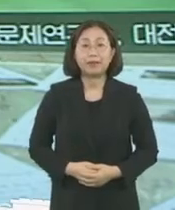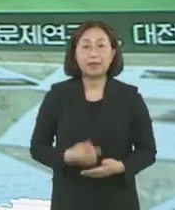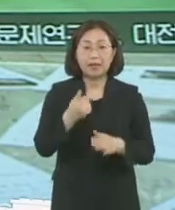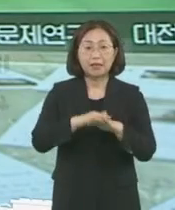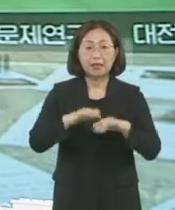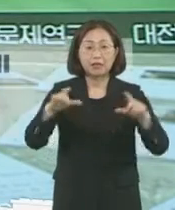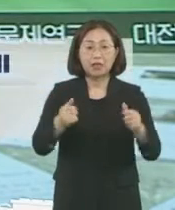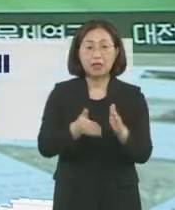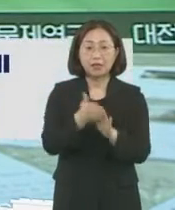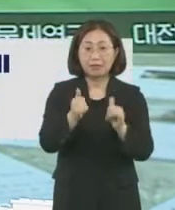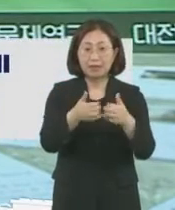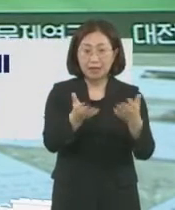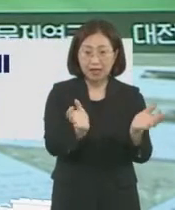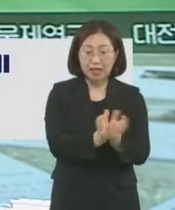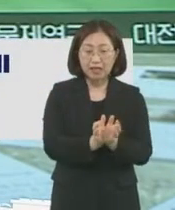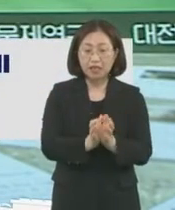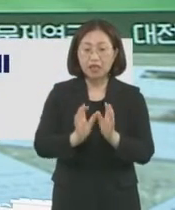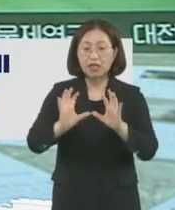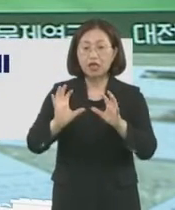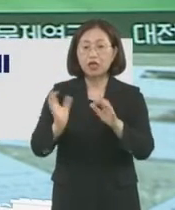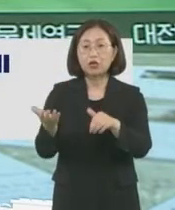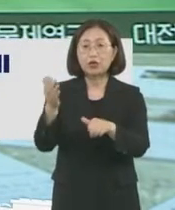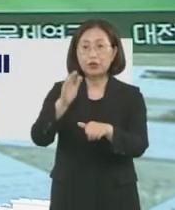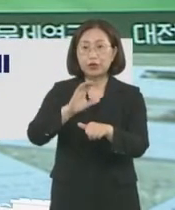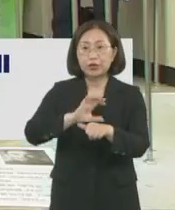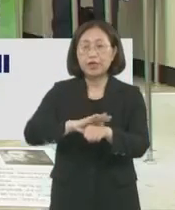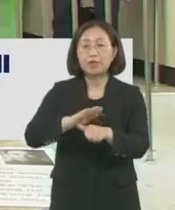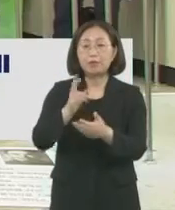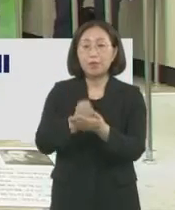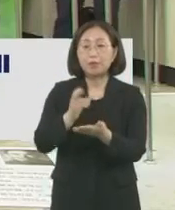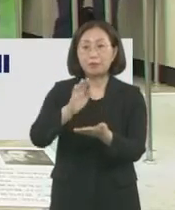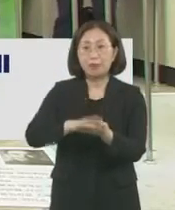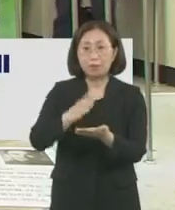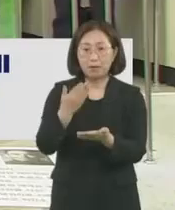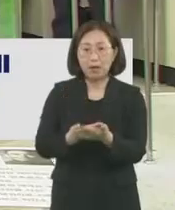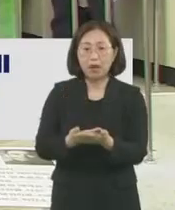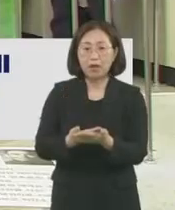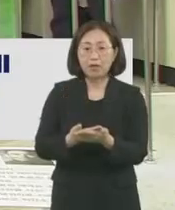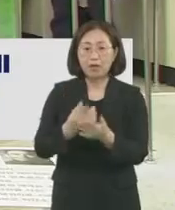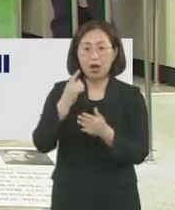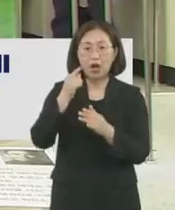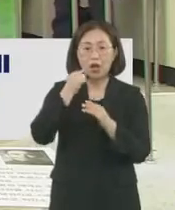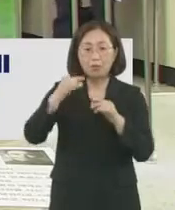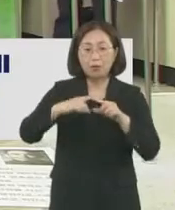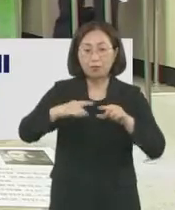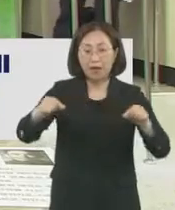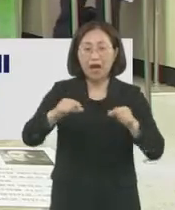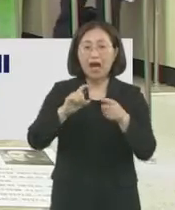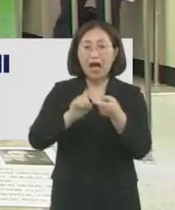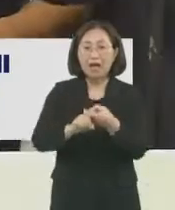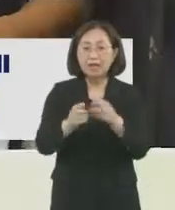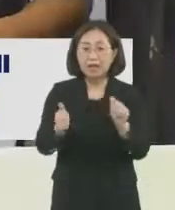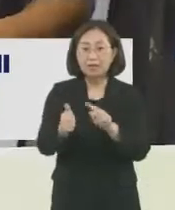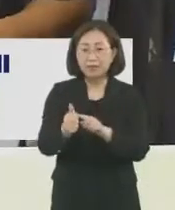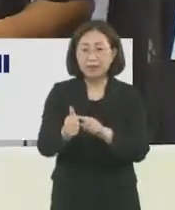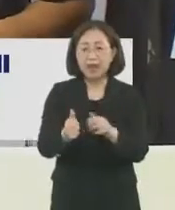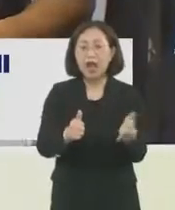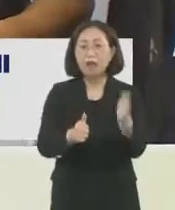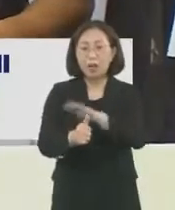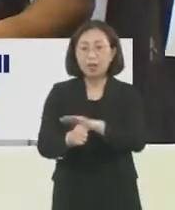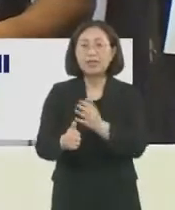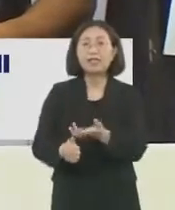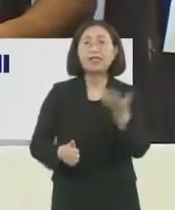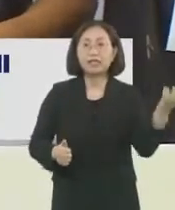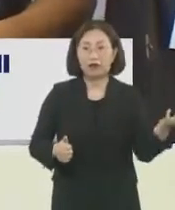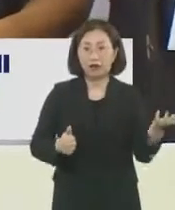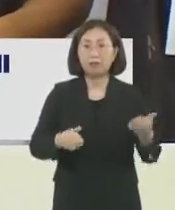대전 지역 시민단체들이 국립묘지 법을 개정해 친일 반민족 반민주 행위자의 묘를 이장 해야 한다 고 목소리를 높였습니다